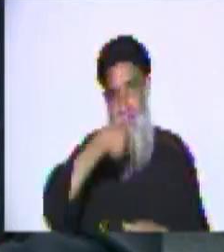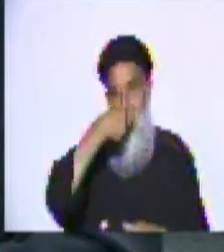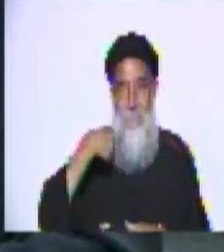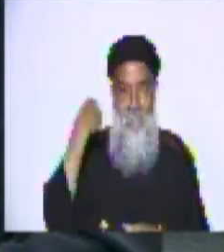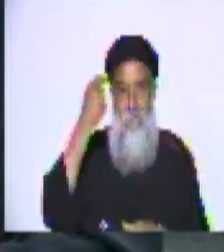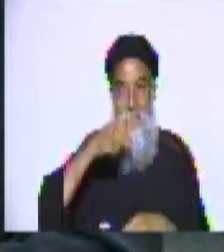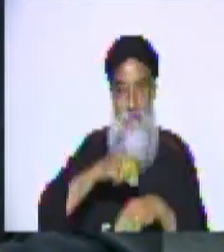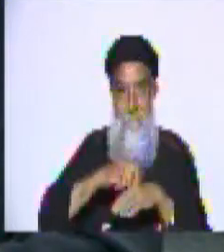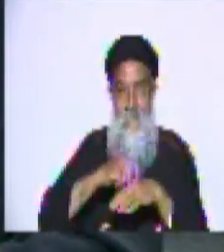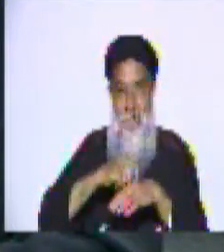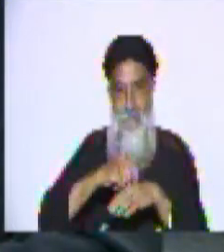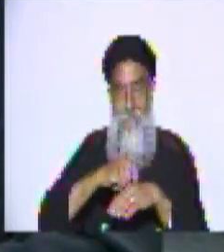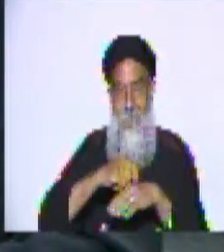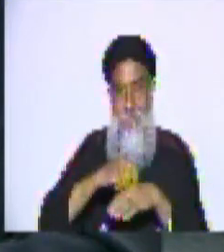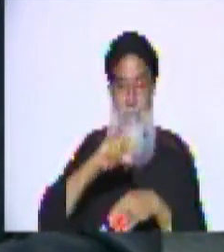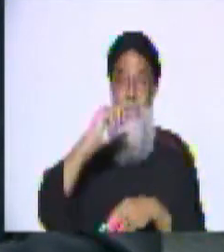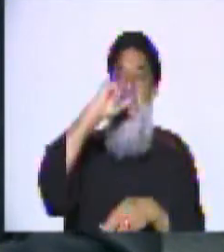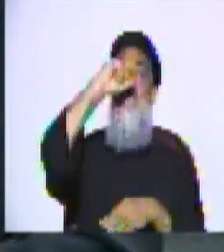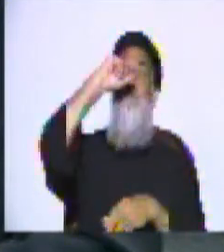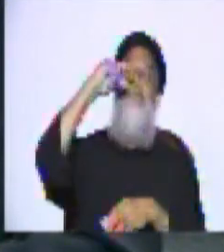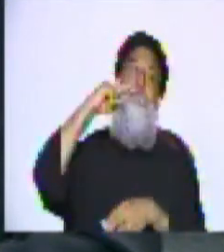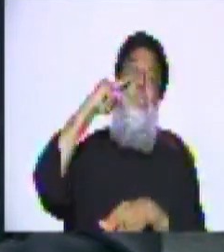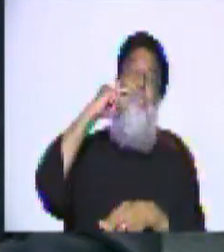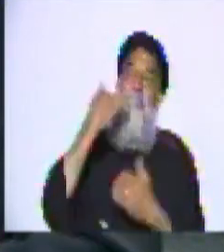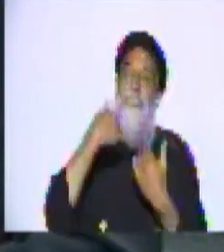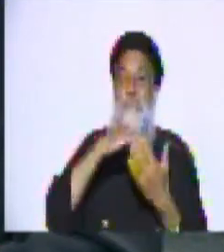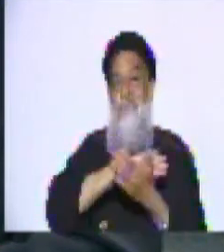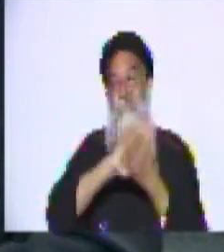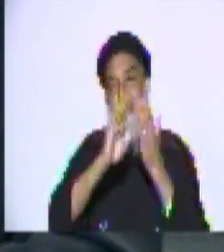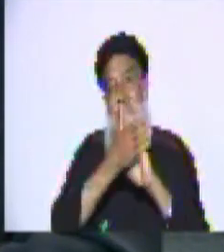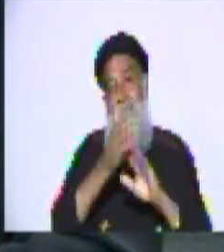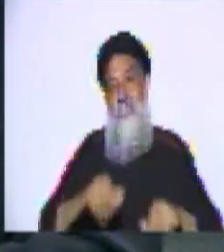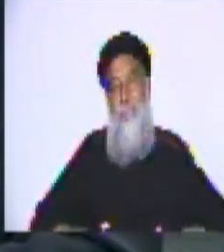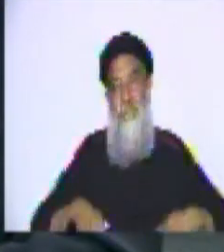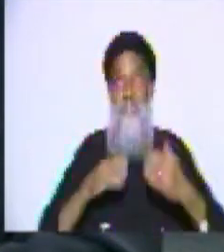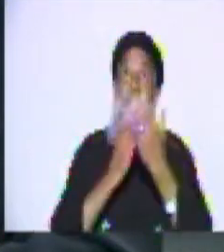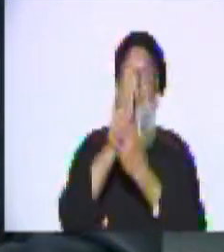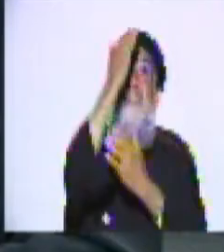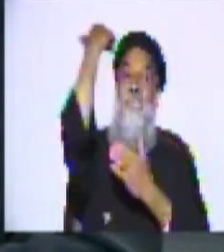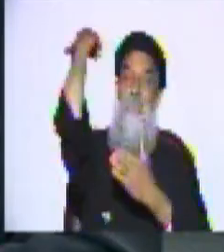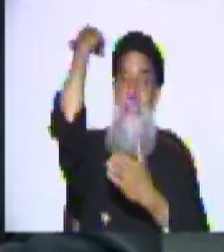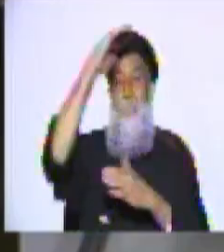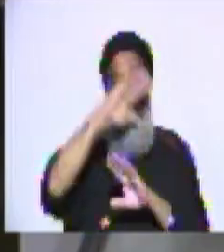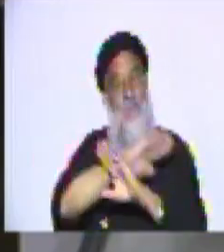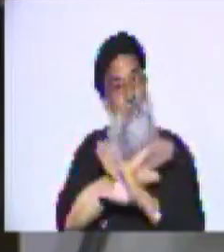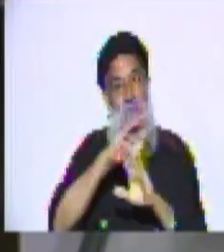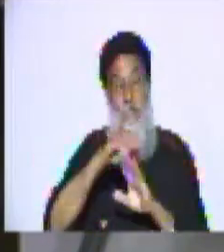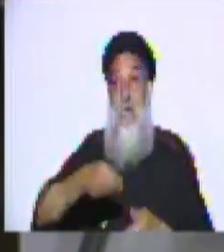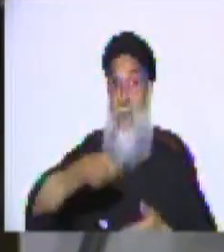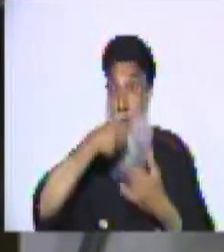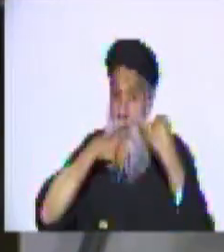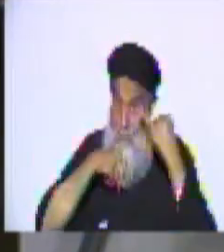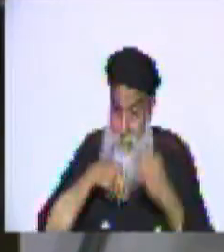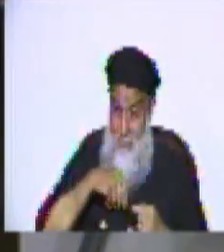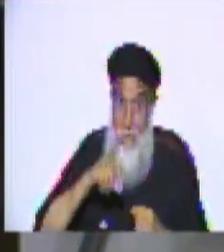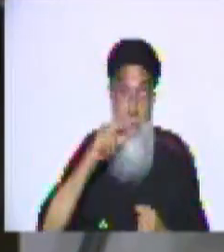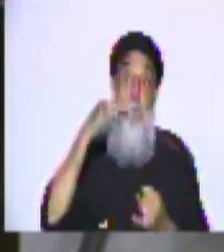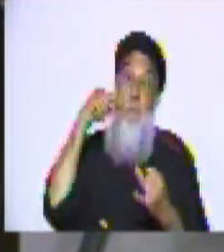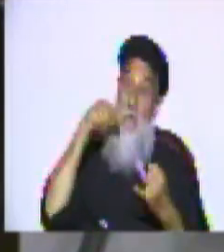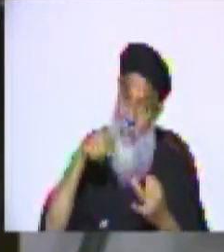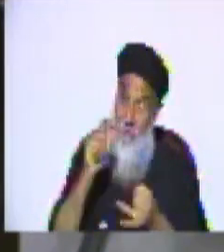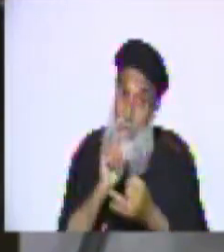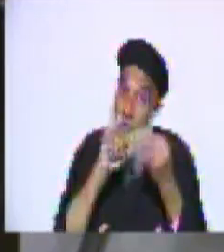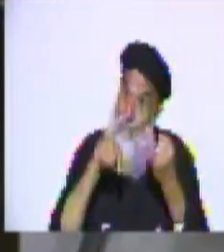الإنسان وتشربوا دمه فليس لكم حياة فيكم. يقصد الحياة الأبدية. يعني مش